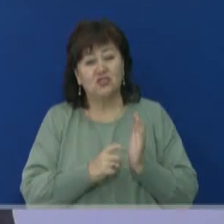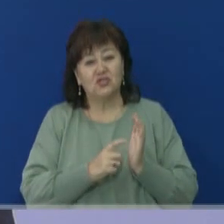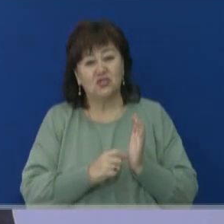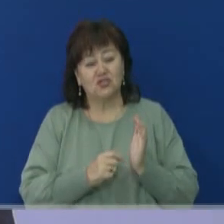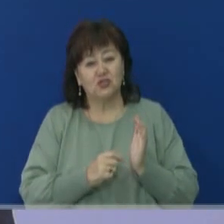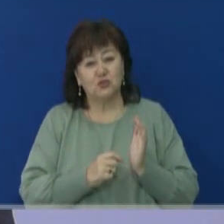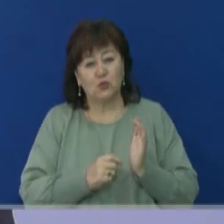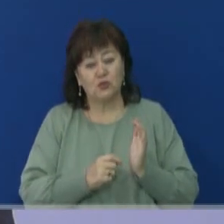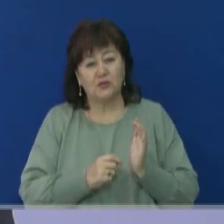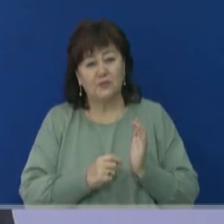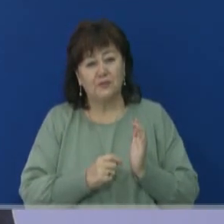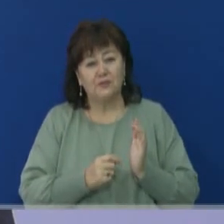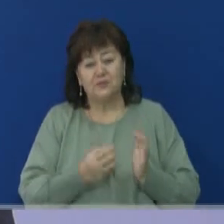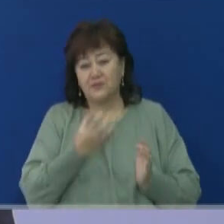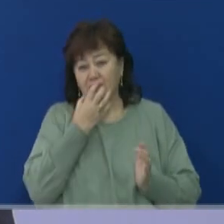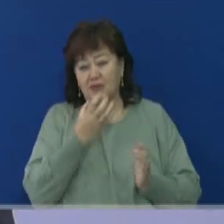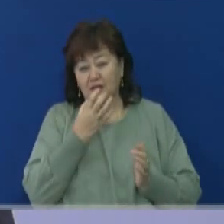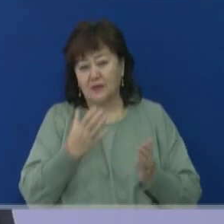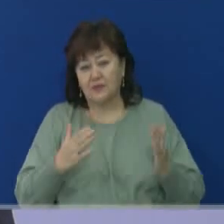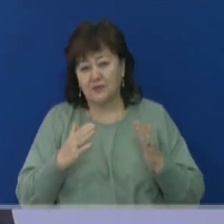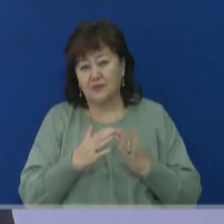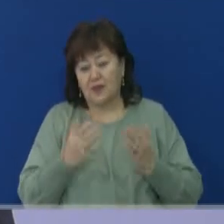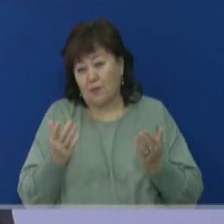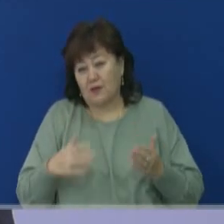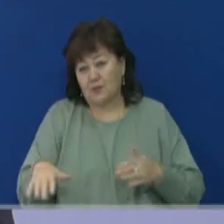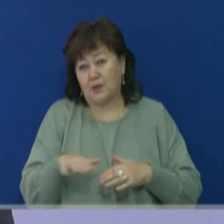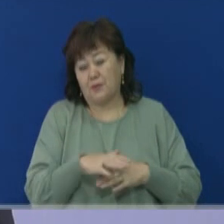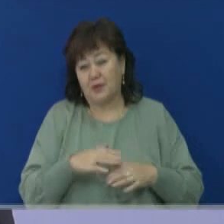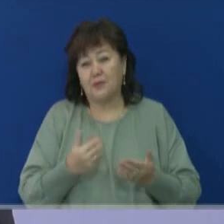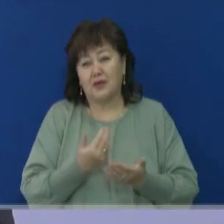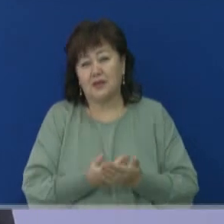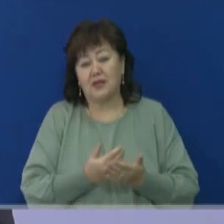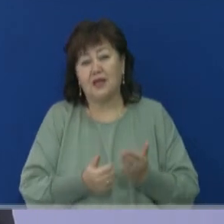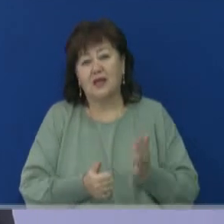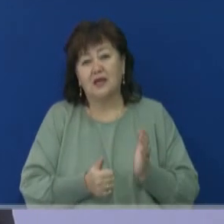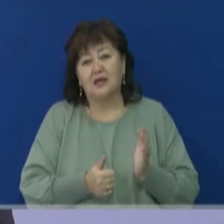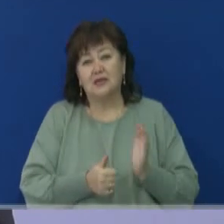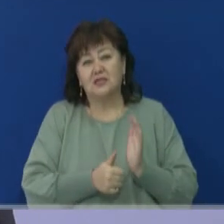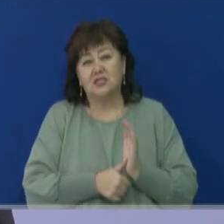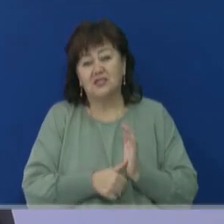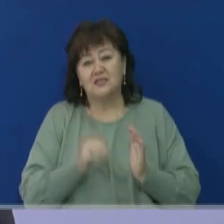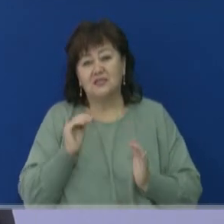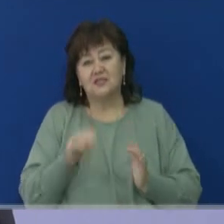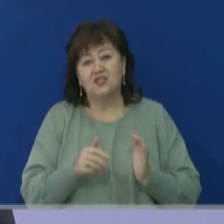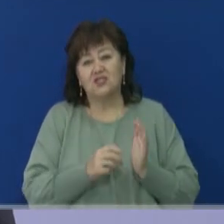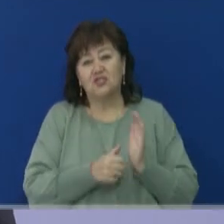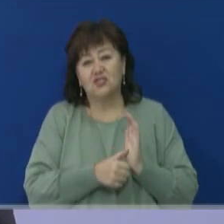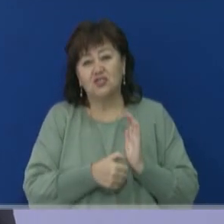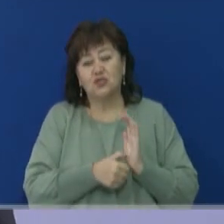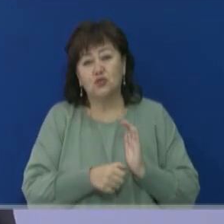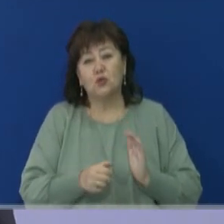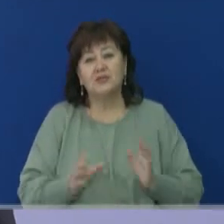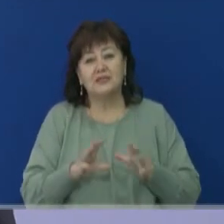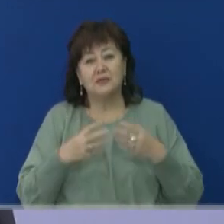6612. Абай облысы бойынша пешпен жылытылатын үйлерде тұратын халықтың әлеуметтік осал тобына жататын 6612 отбасы бар.